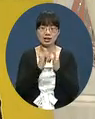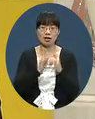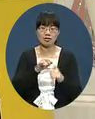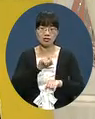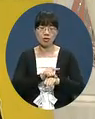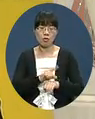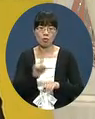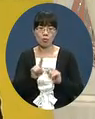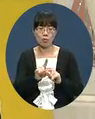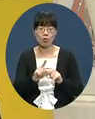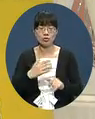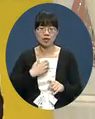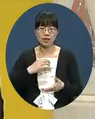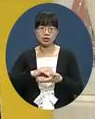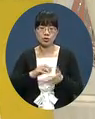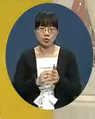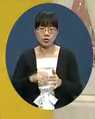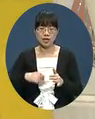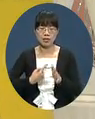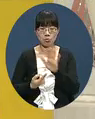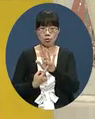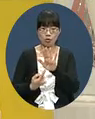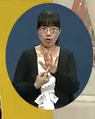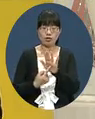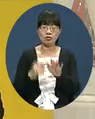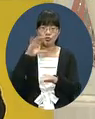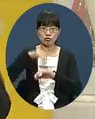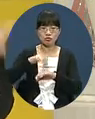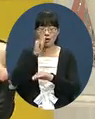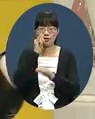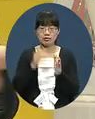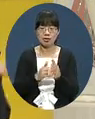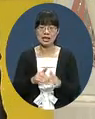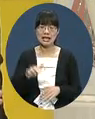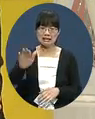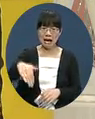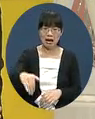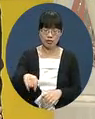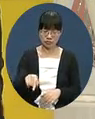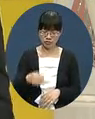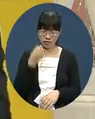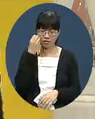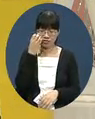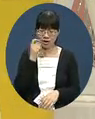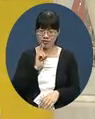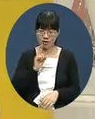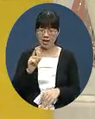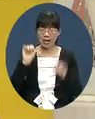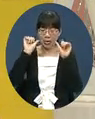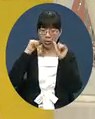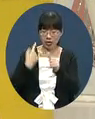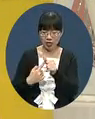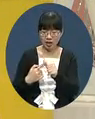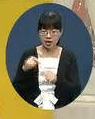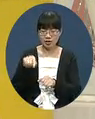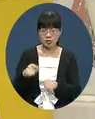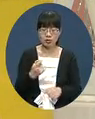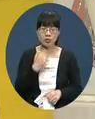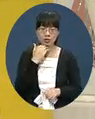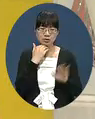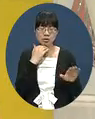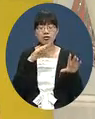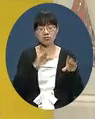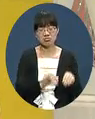사회성에는 자기 적절하게 자기 표현하는 것 좀 들어가 있거든요. 그래서 아이들이 야 너 이거 이상하잖아 이게 놀릴 때 이거 조금 있으면